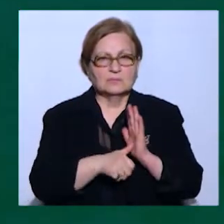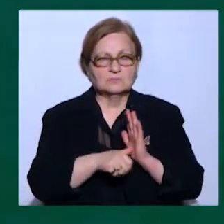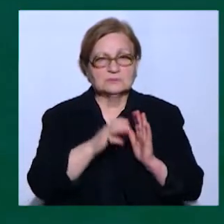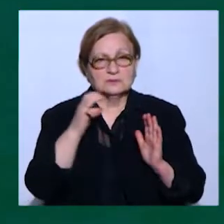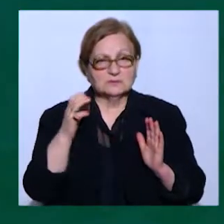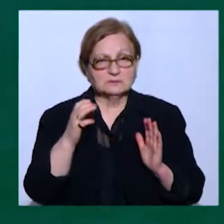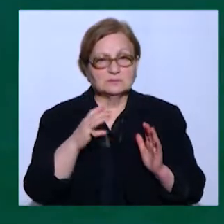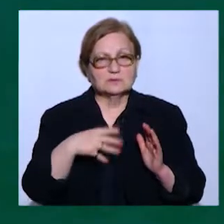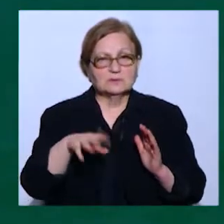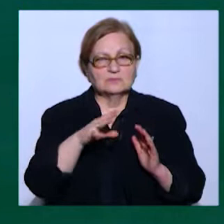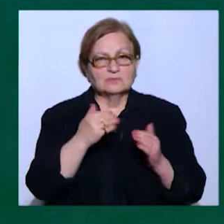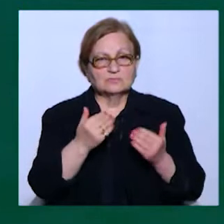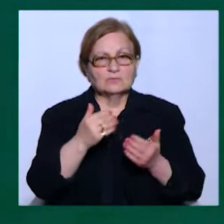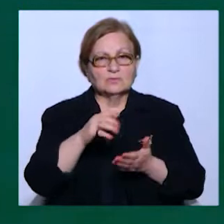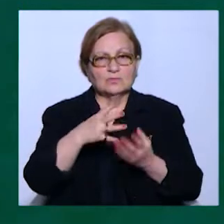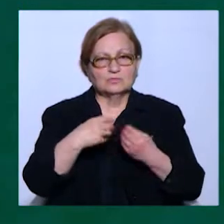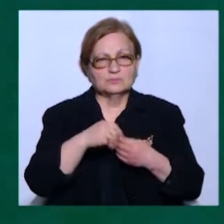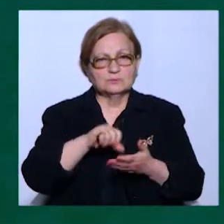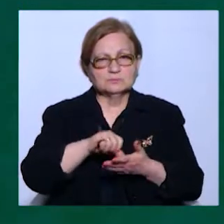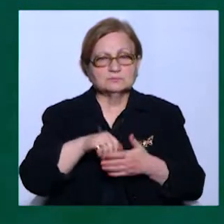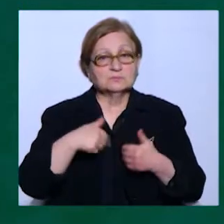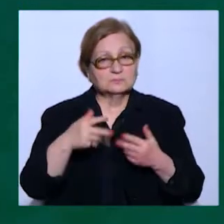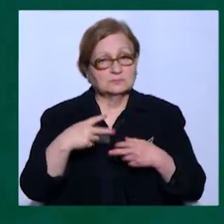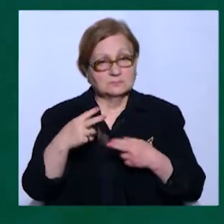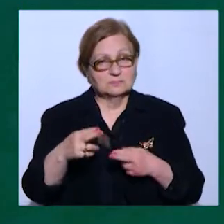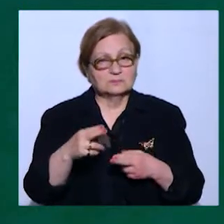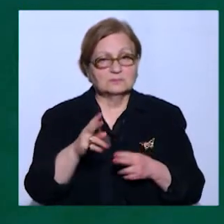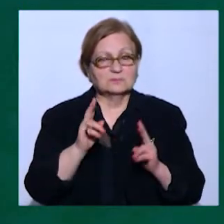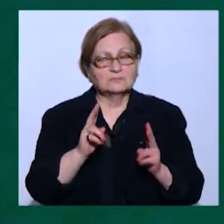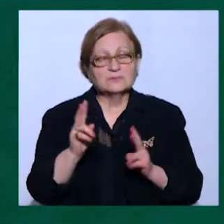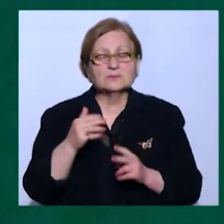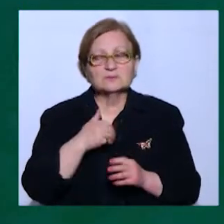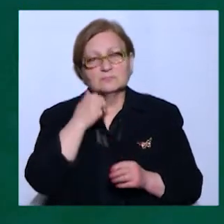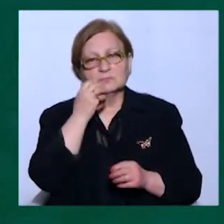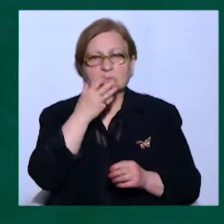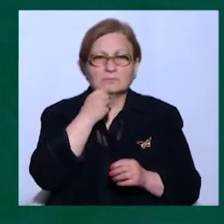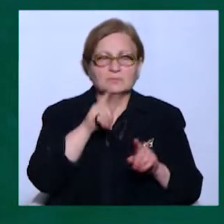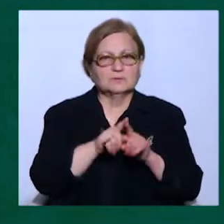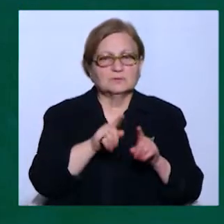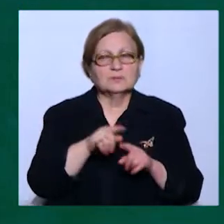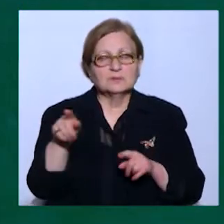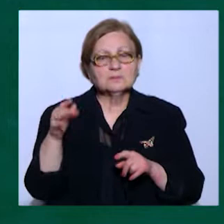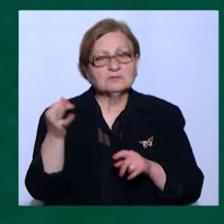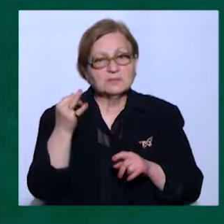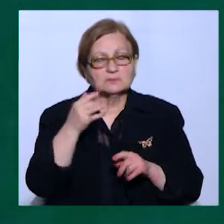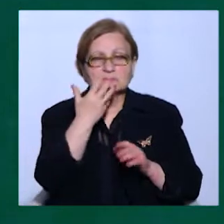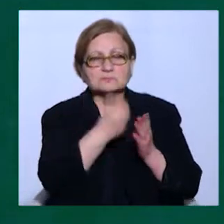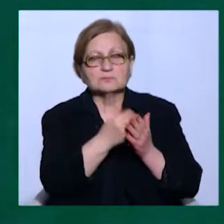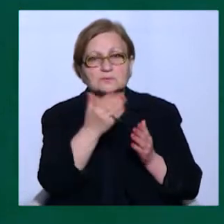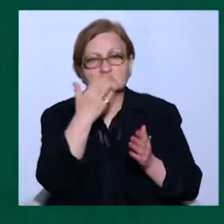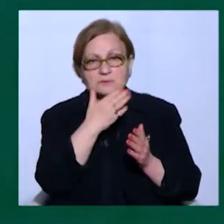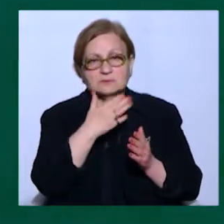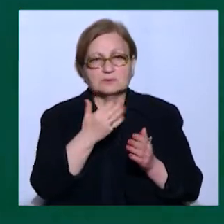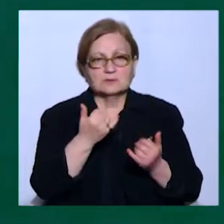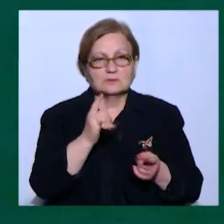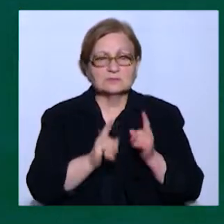კლასელებო. მივესალმები თქვენი ოჯახის ყველა წევრს, ვინც არ არის, ვინც არ უნდა იყოს, ვინც დაინტერესებულია თქვენი სწავლით. და